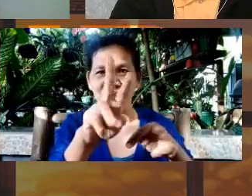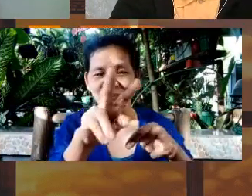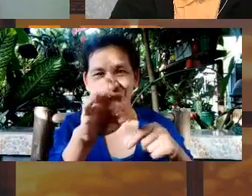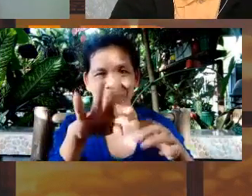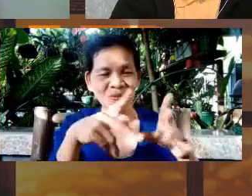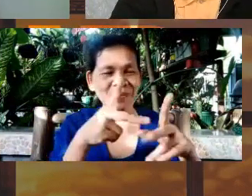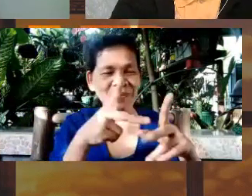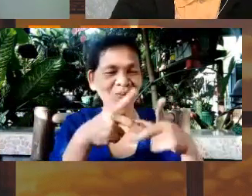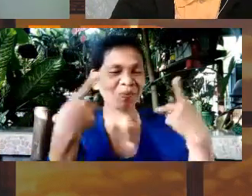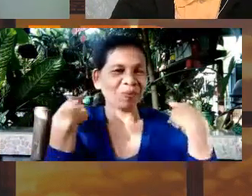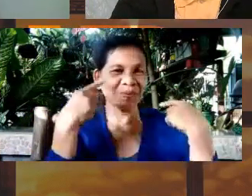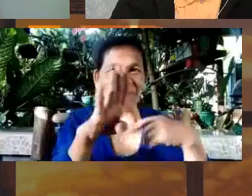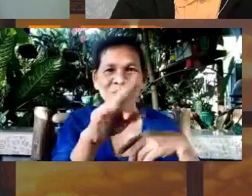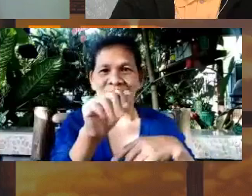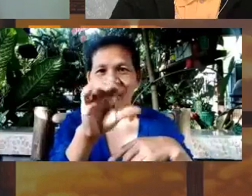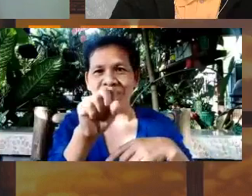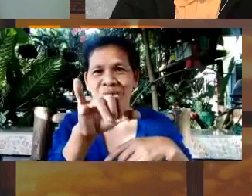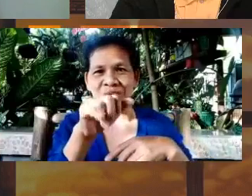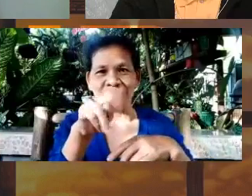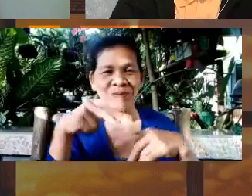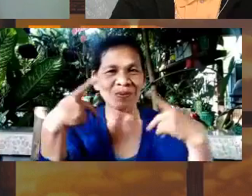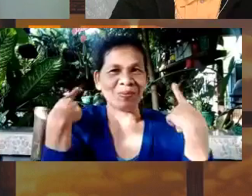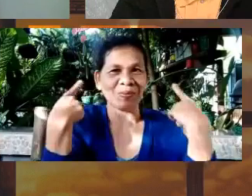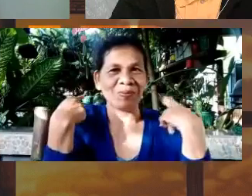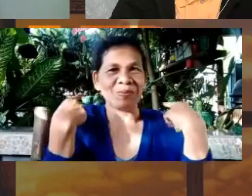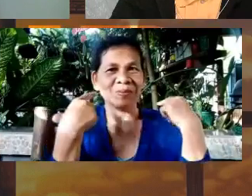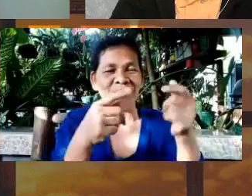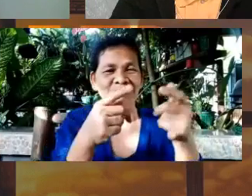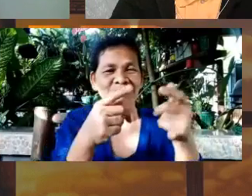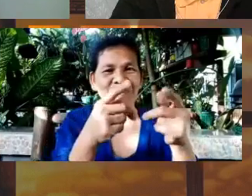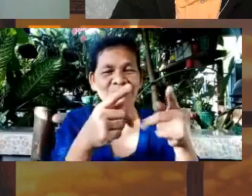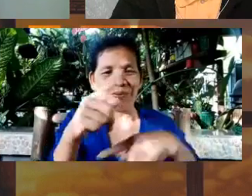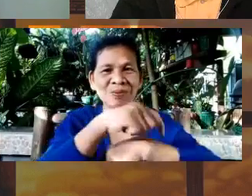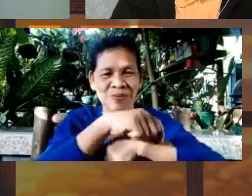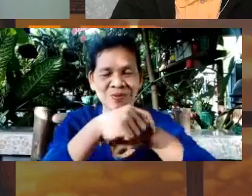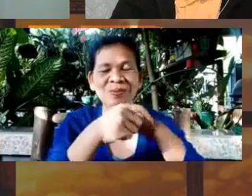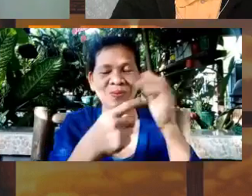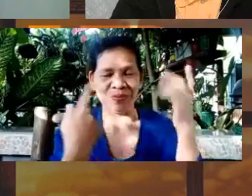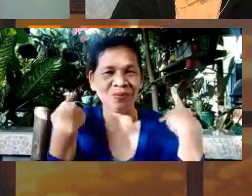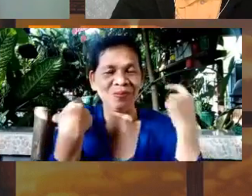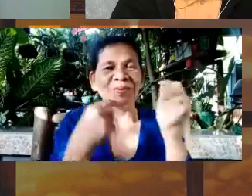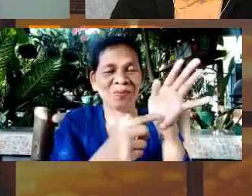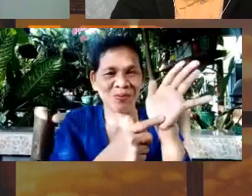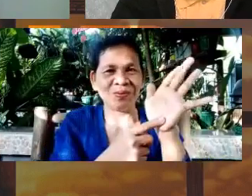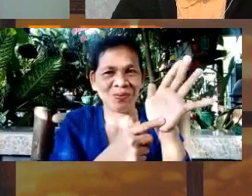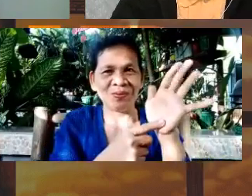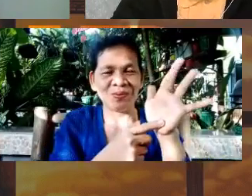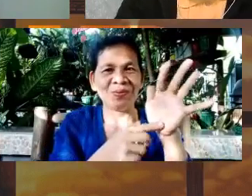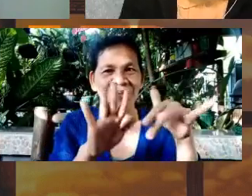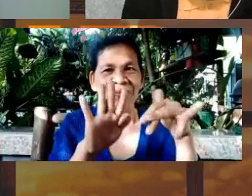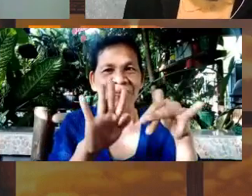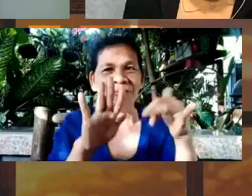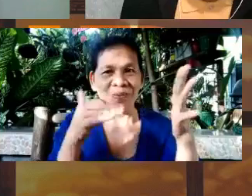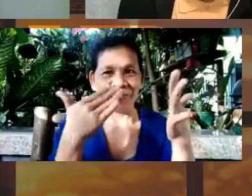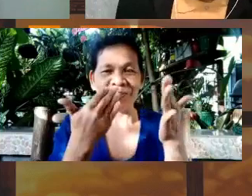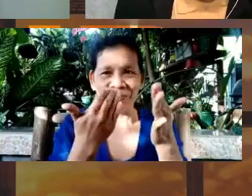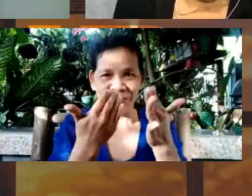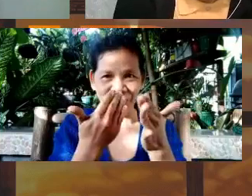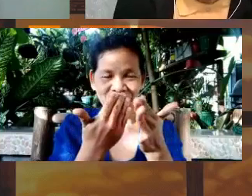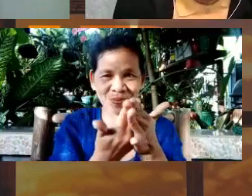basin, meron doon mga showbread, may candlestick. So lahat po yon at ang tinutukoy po